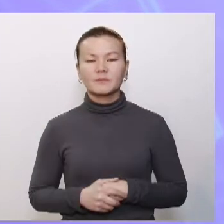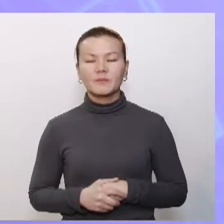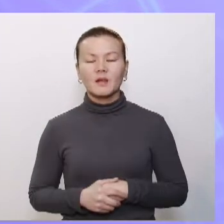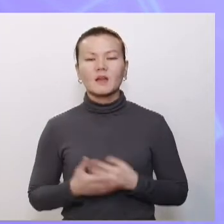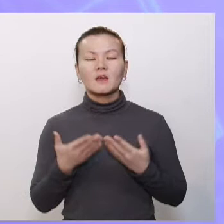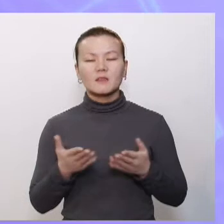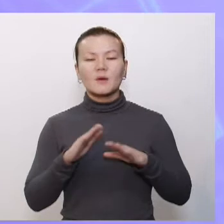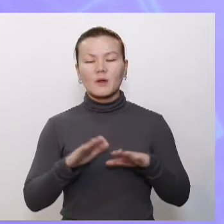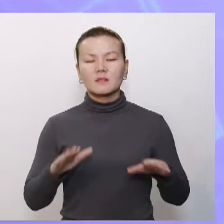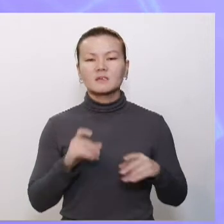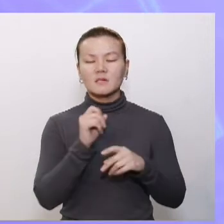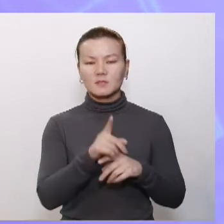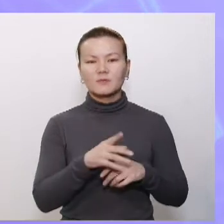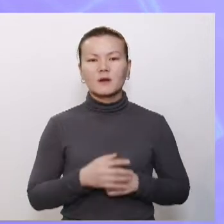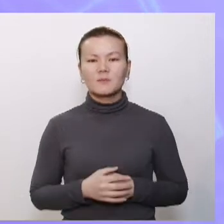Кана балдар тапшырма.